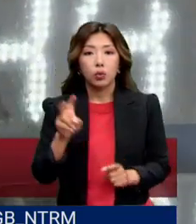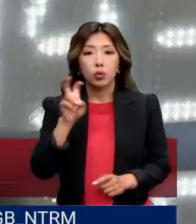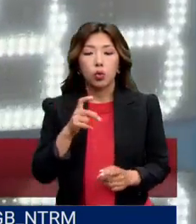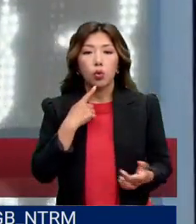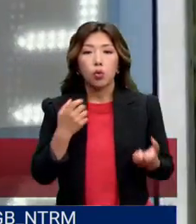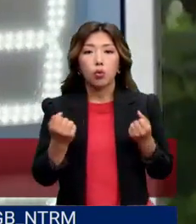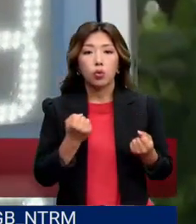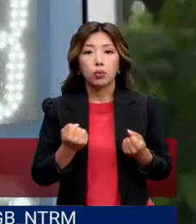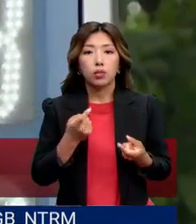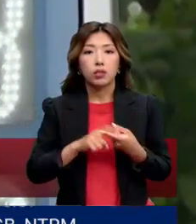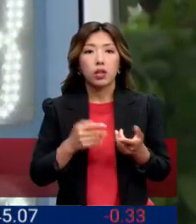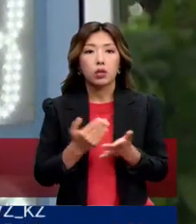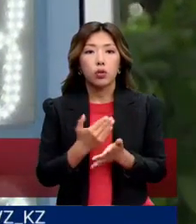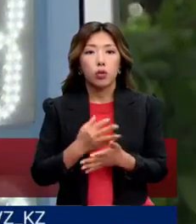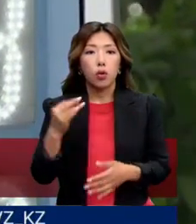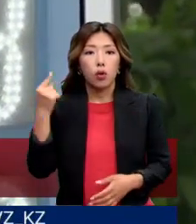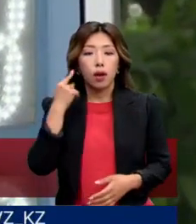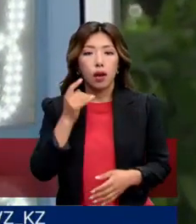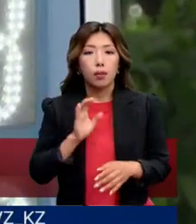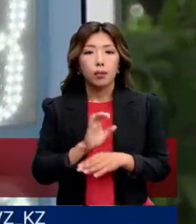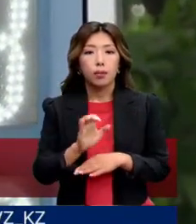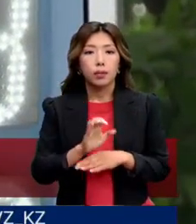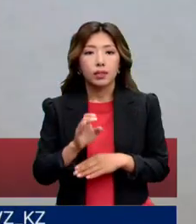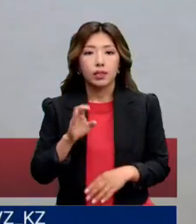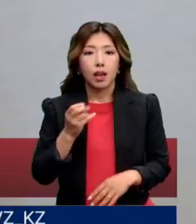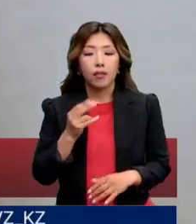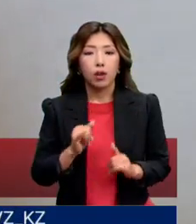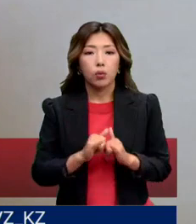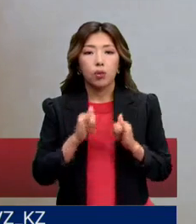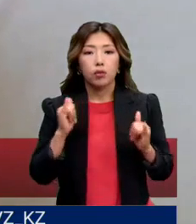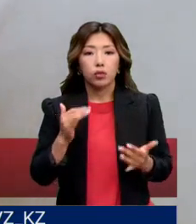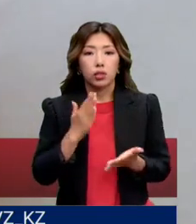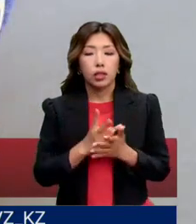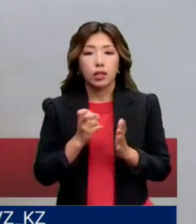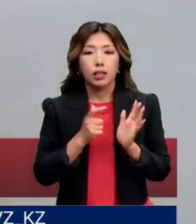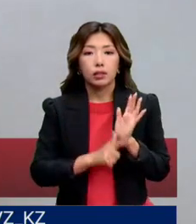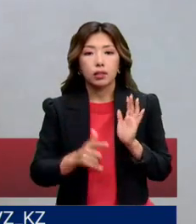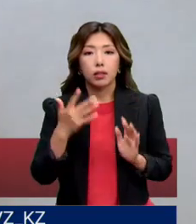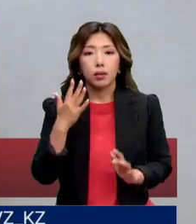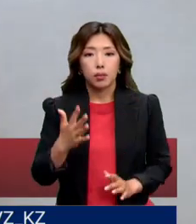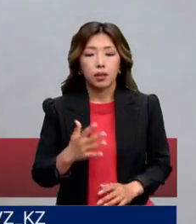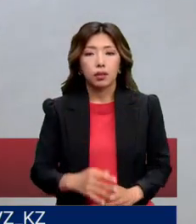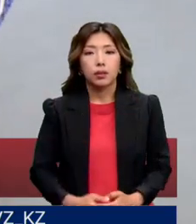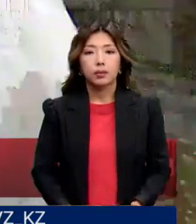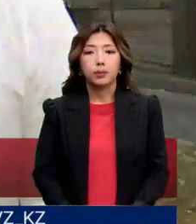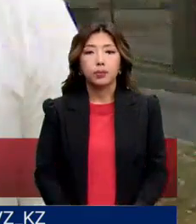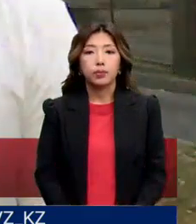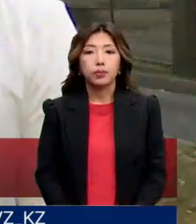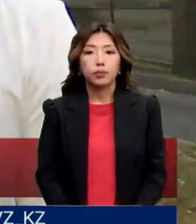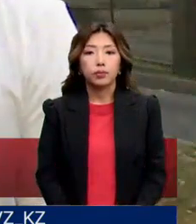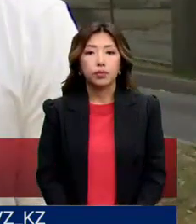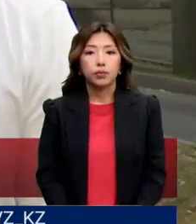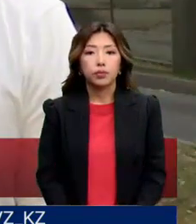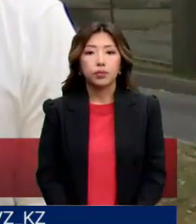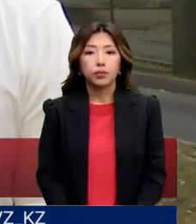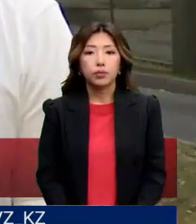на фоне новостей о повышении ставки по федеральным ставкам в США сразу на 75 базисных пунктов. Нас